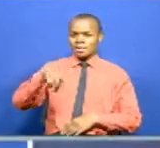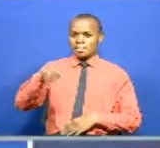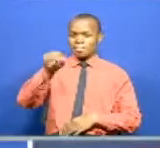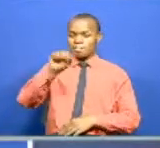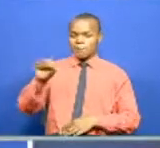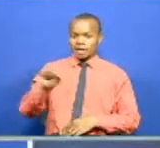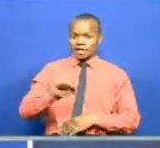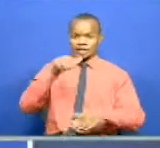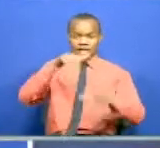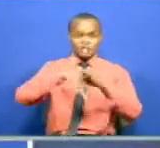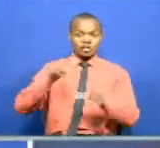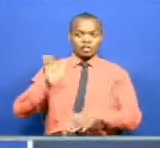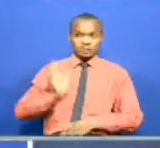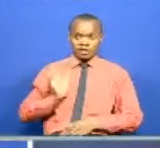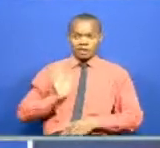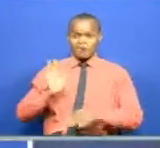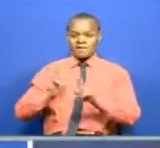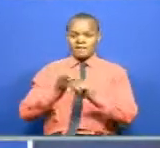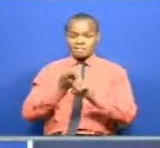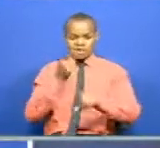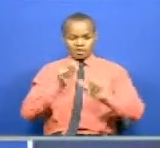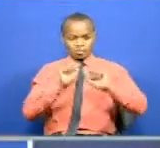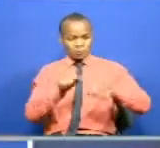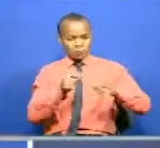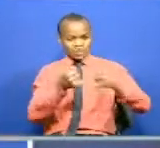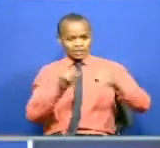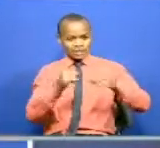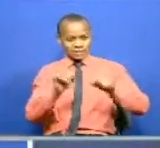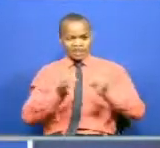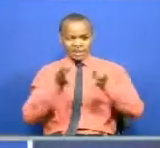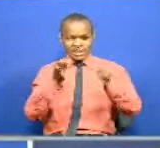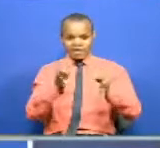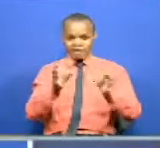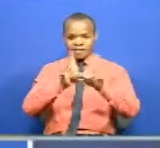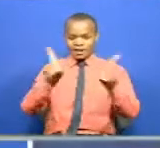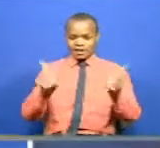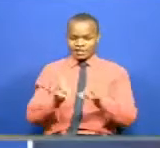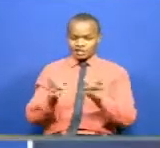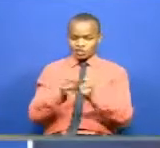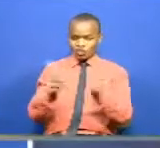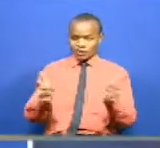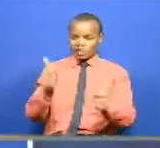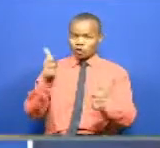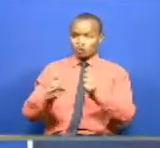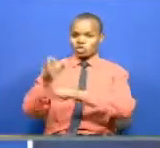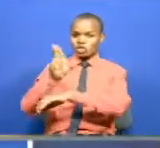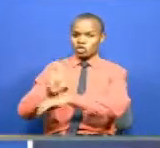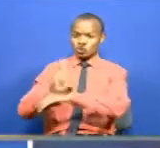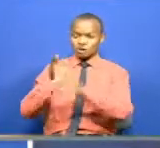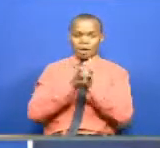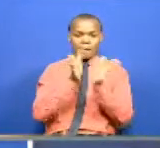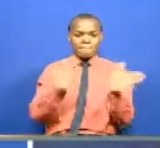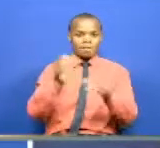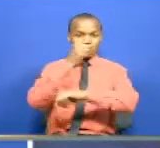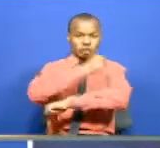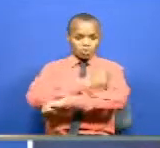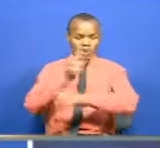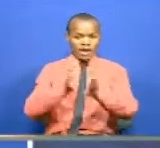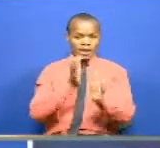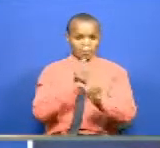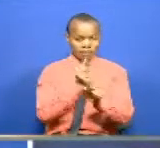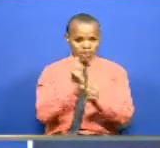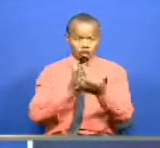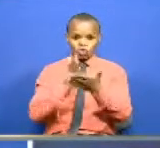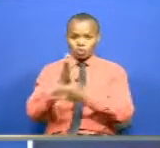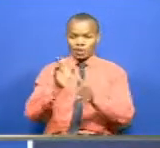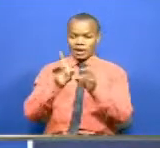Kibicho walikuwa kwanza kufanyia majaribio dawati hizo ambazo zitatumiwa katika shule za umma na kuhakikisha kuna umbali wa